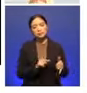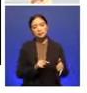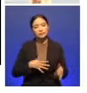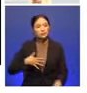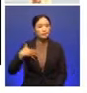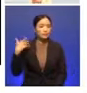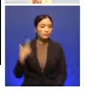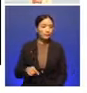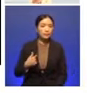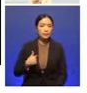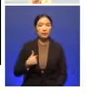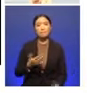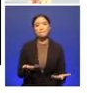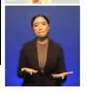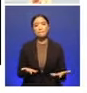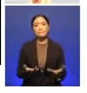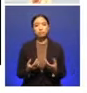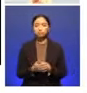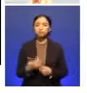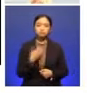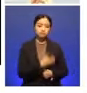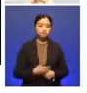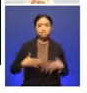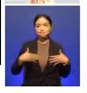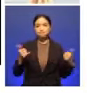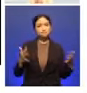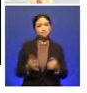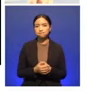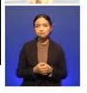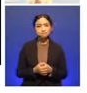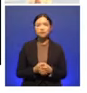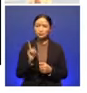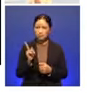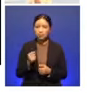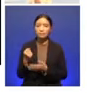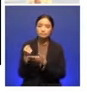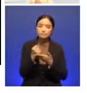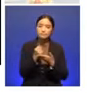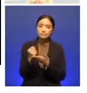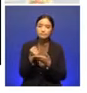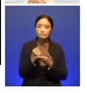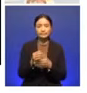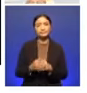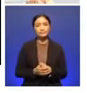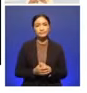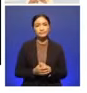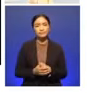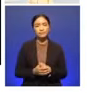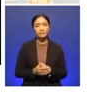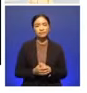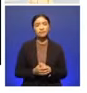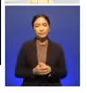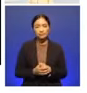ไม่อยู่ในสเตทหรืออยู่ในภาวะที่เราเรียกว่าสุขภาวะก็ต้องเป็นความสัมพันธ์ที่เอื้ออาทรนะคะแล้วก็สามารถที่จะสร้าง